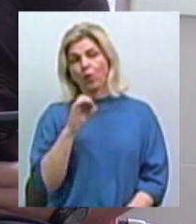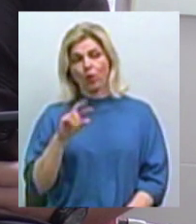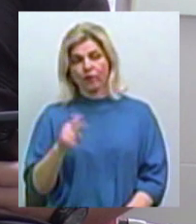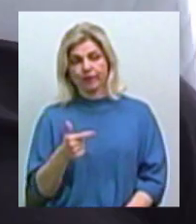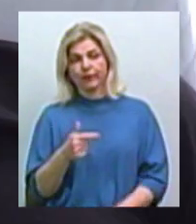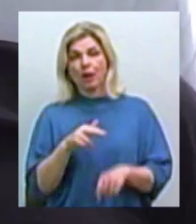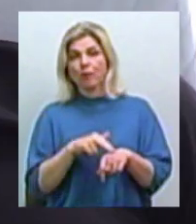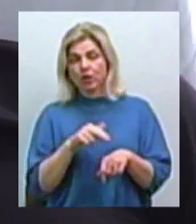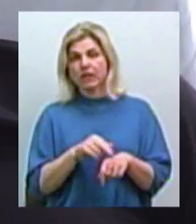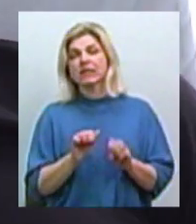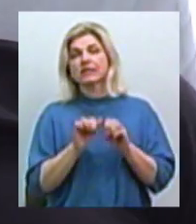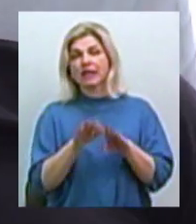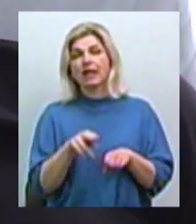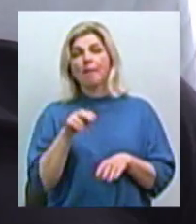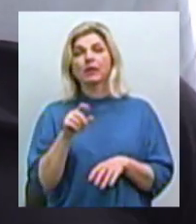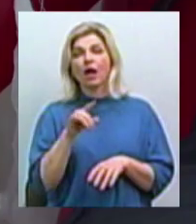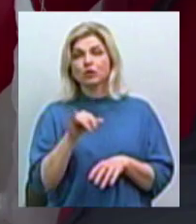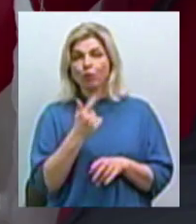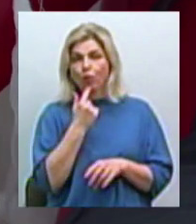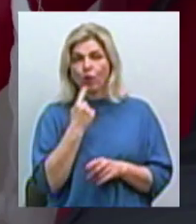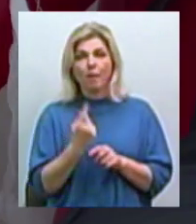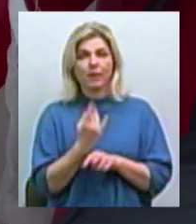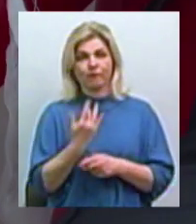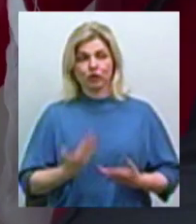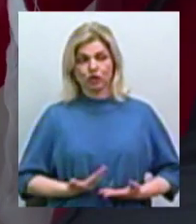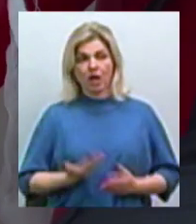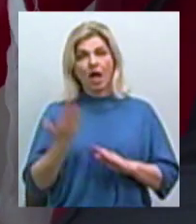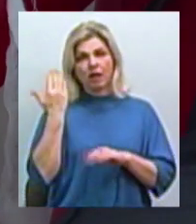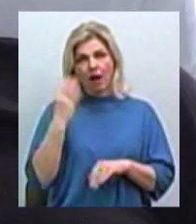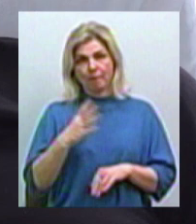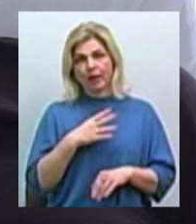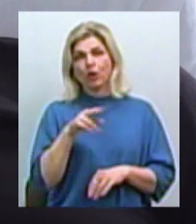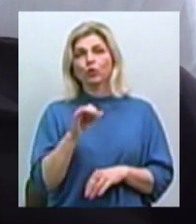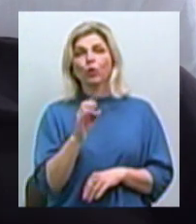Кунько каже, здає плазму вперше в житті. До цього неодноразово був донором